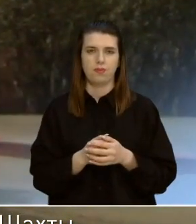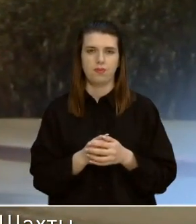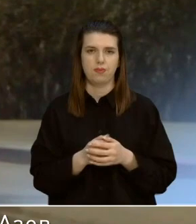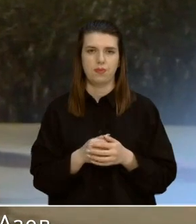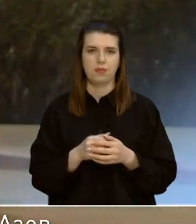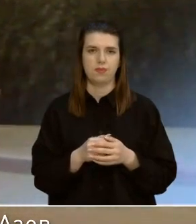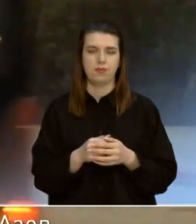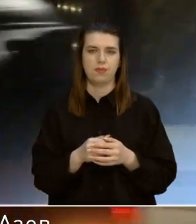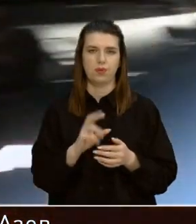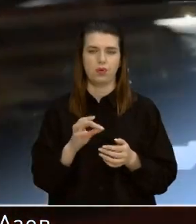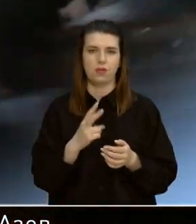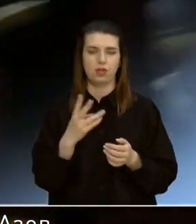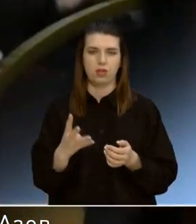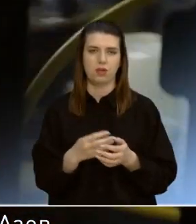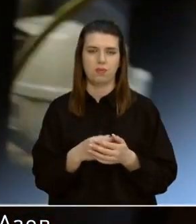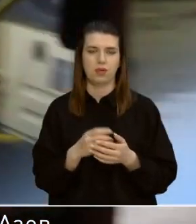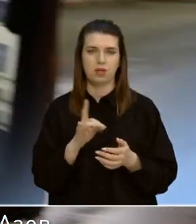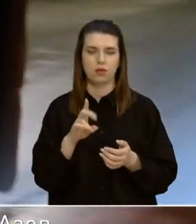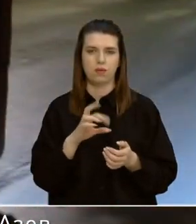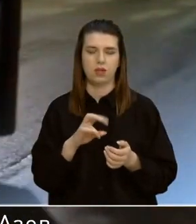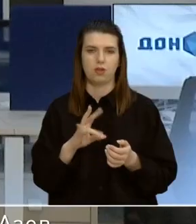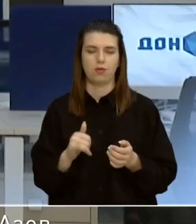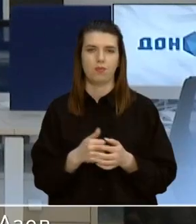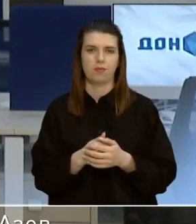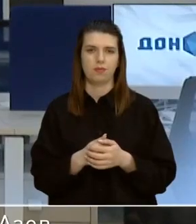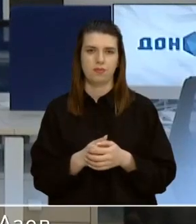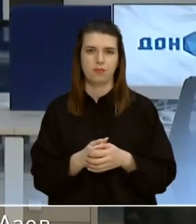Александр Кучец, Юрий Друзякин, Дон-24, Ростов-на-Дону.